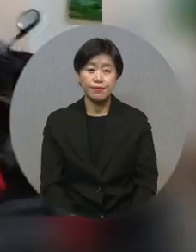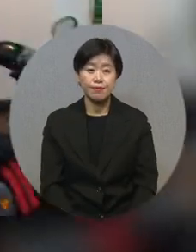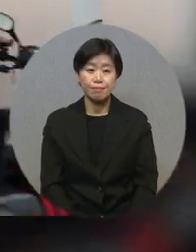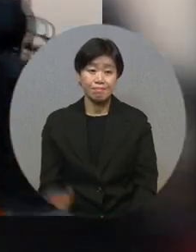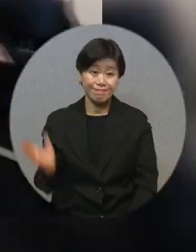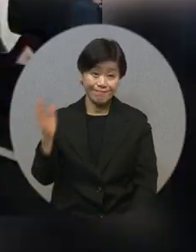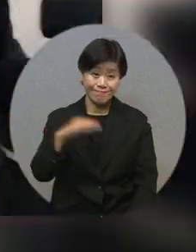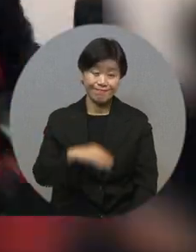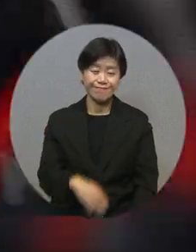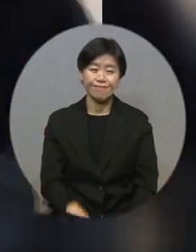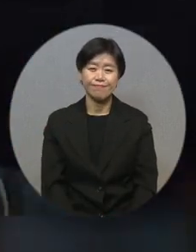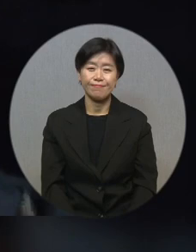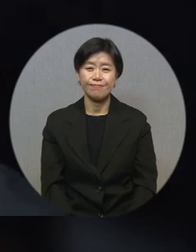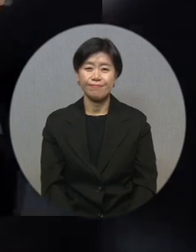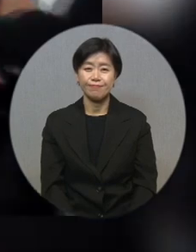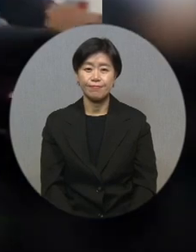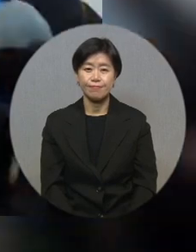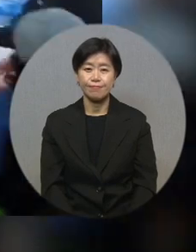가실까요?